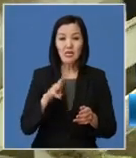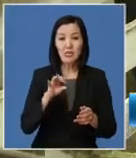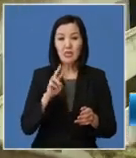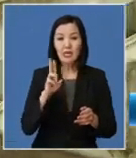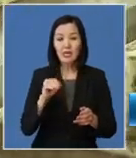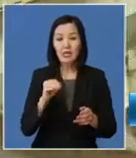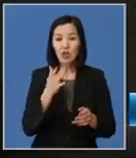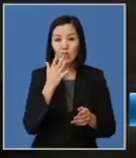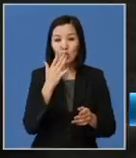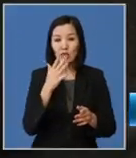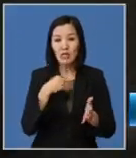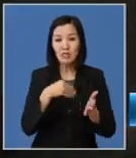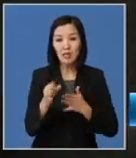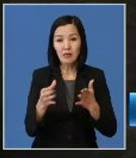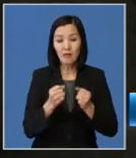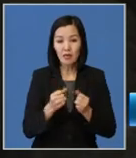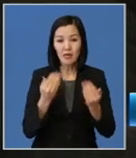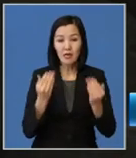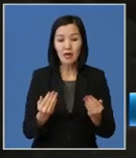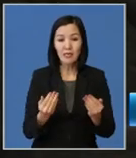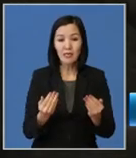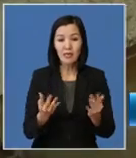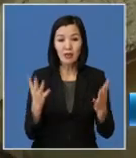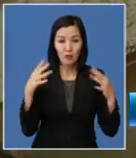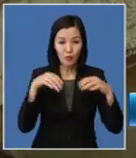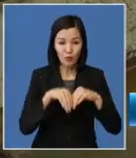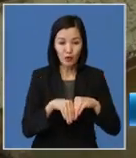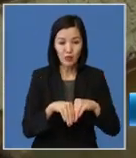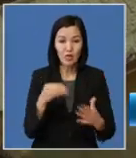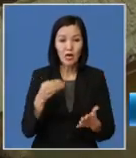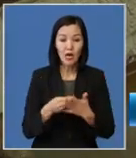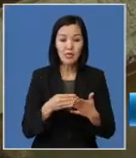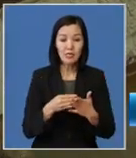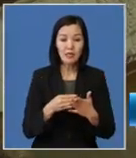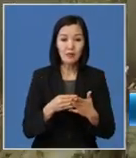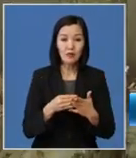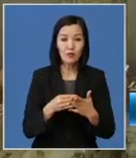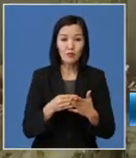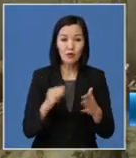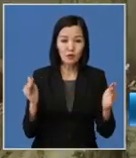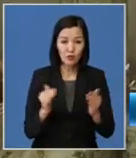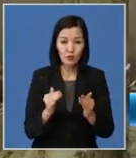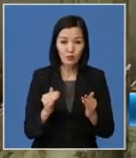шетелден сатып алыпты. Енді оларды тау ешкімен будандастырып, асыл тұқымды төл алмақ. Неге біз